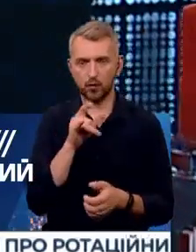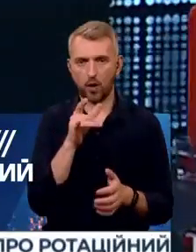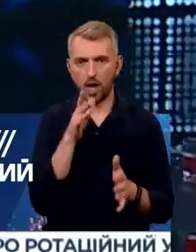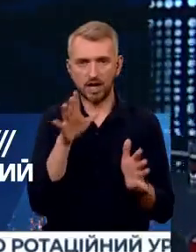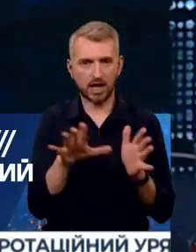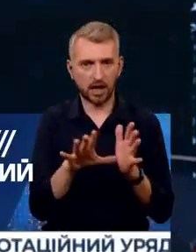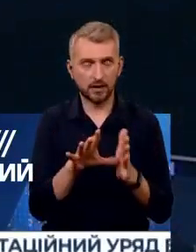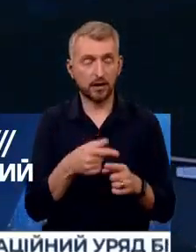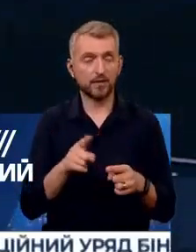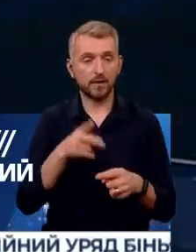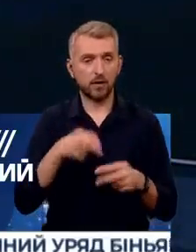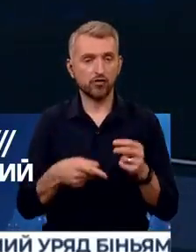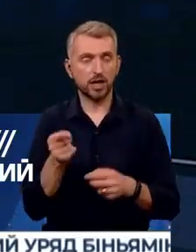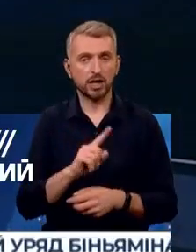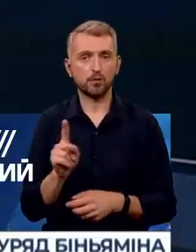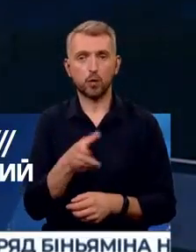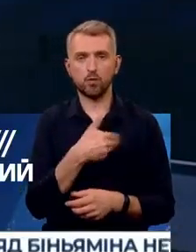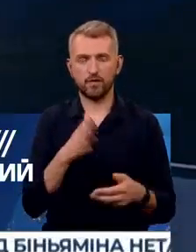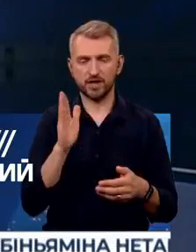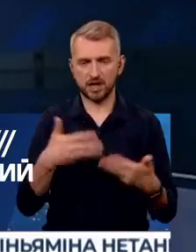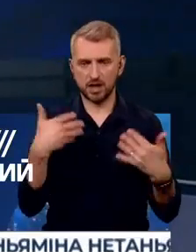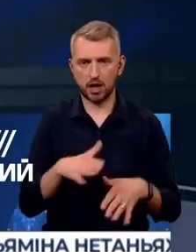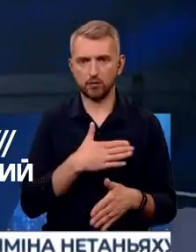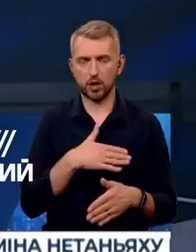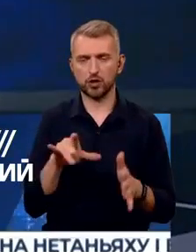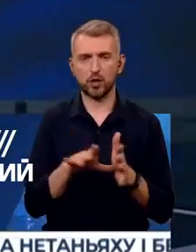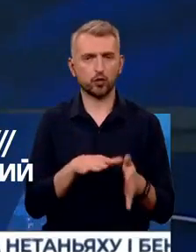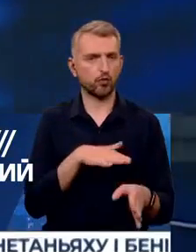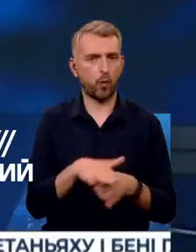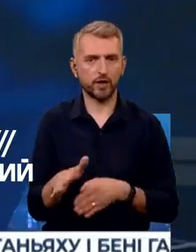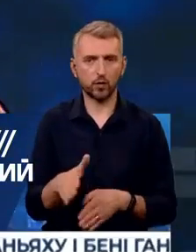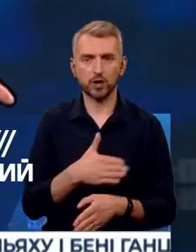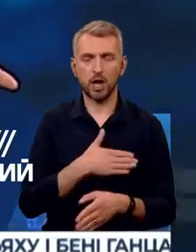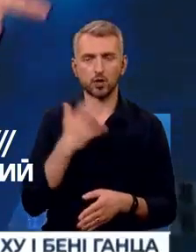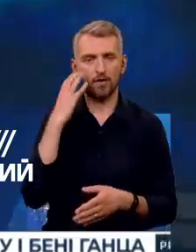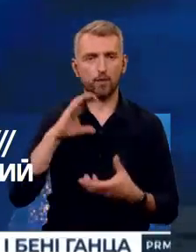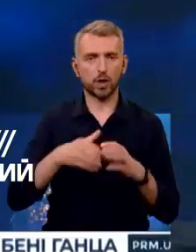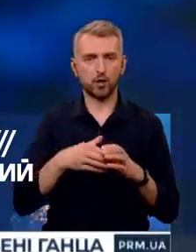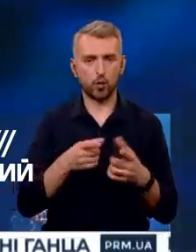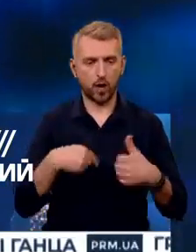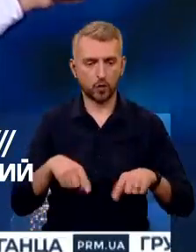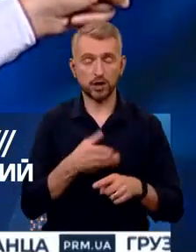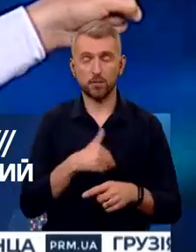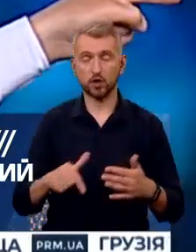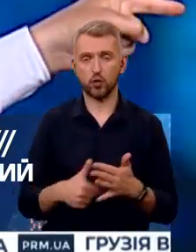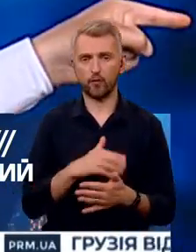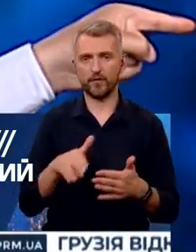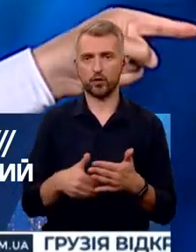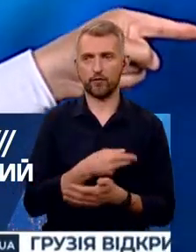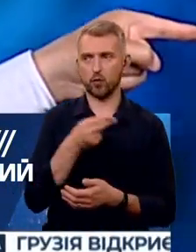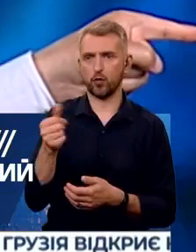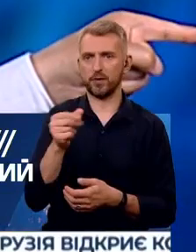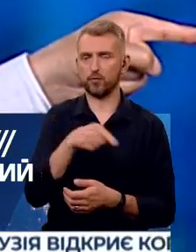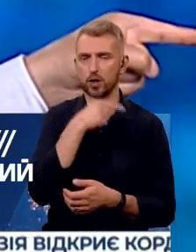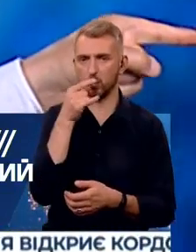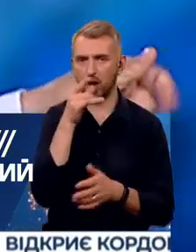енергетики, це закінчиться тим, що ми втратимо нашу енергетику повністю, нашу вугільну галузь, і ми знову відновимо купівлю